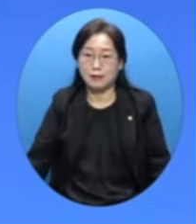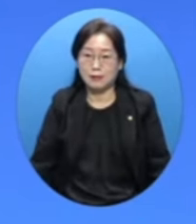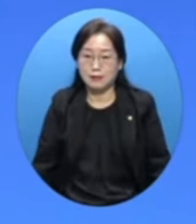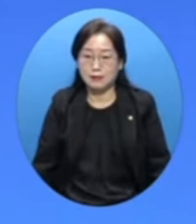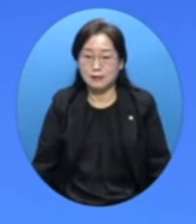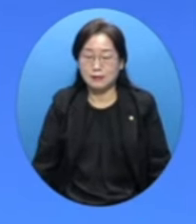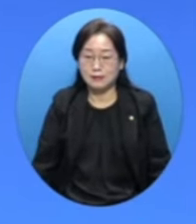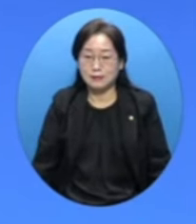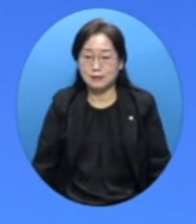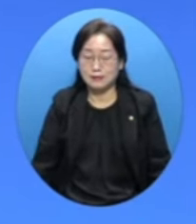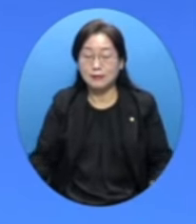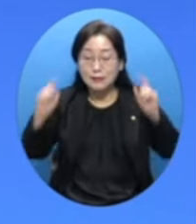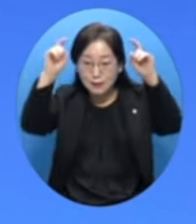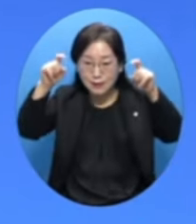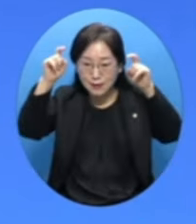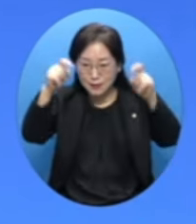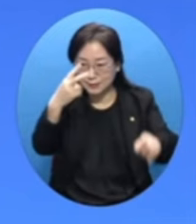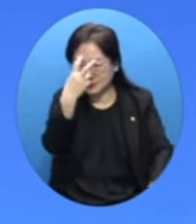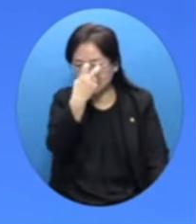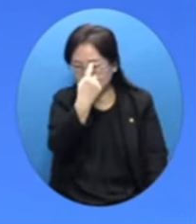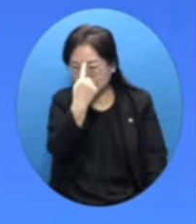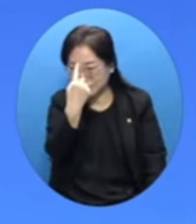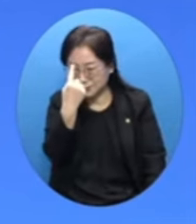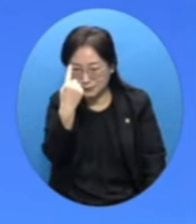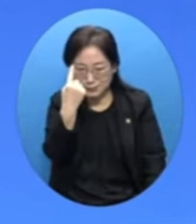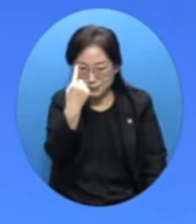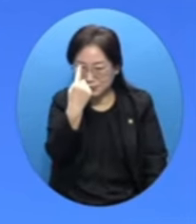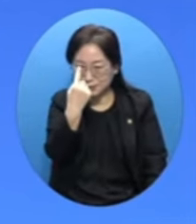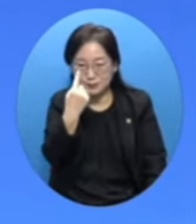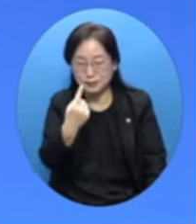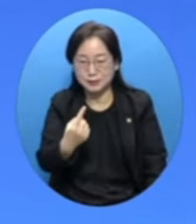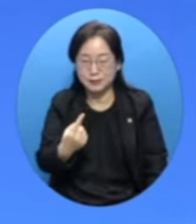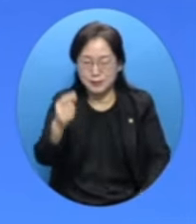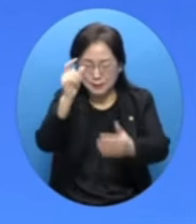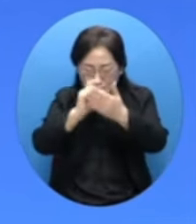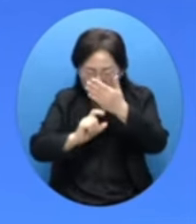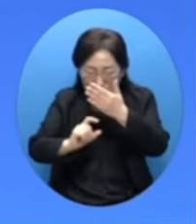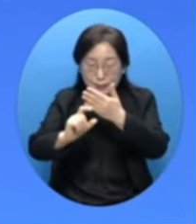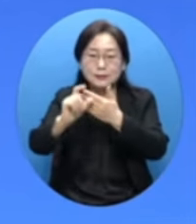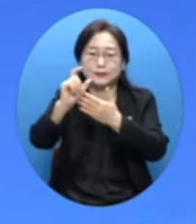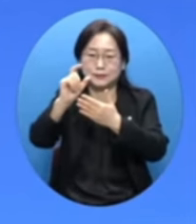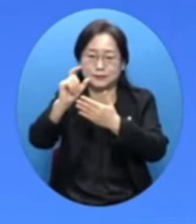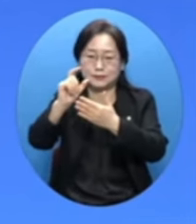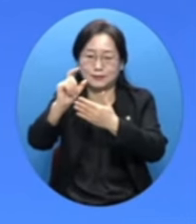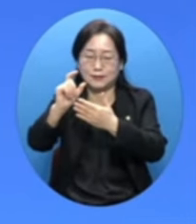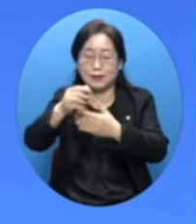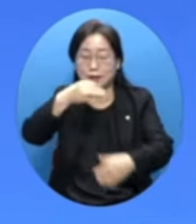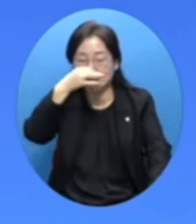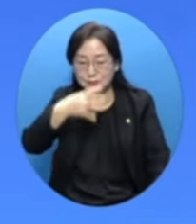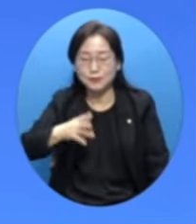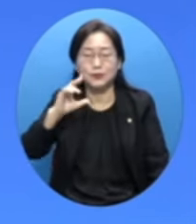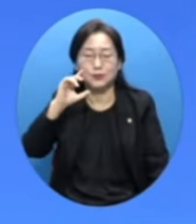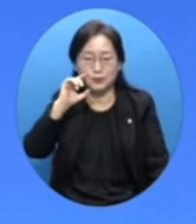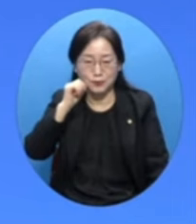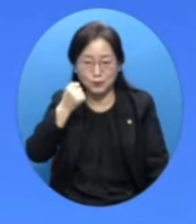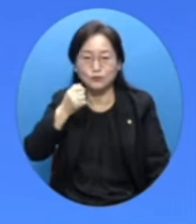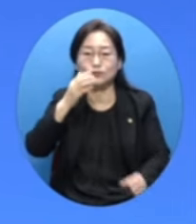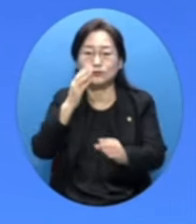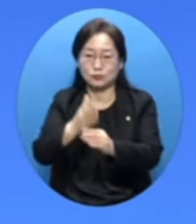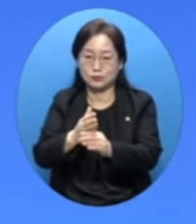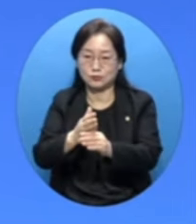밖에서 양을 지키며 밤을 세우고 힘들고 어려운 시간을 보내고